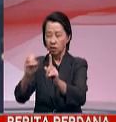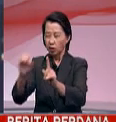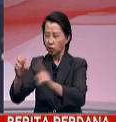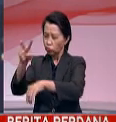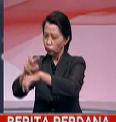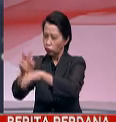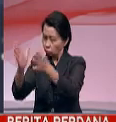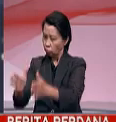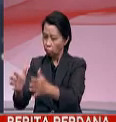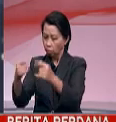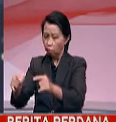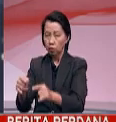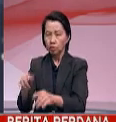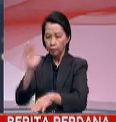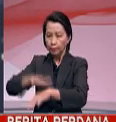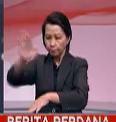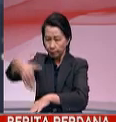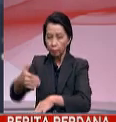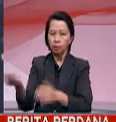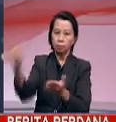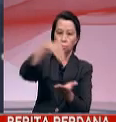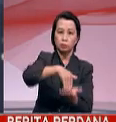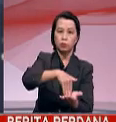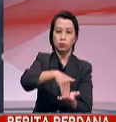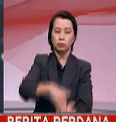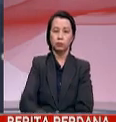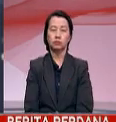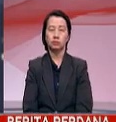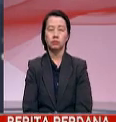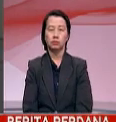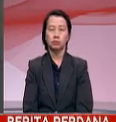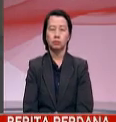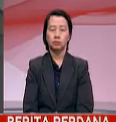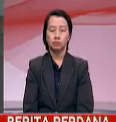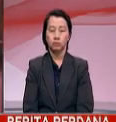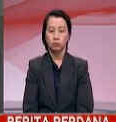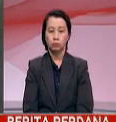saksi kes kematian itu dipanggil semula.